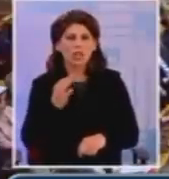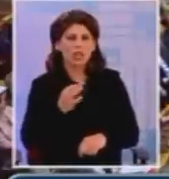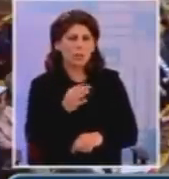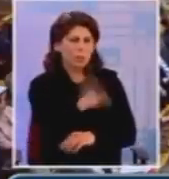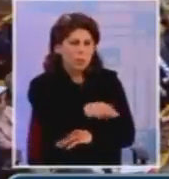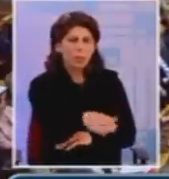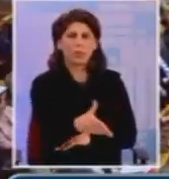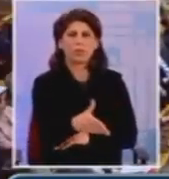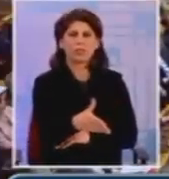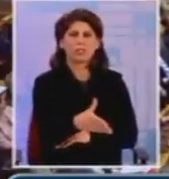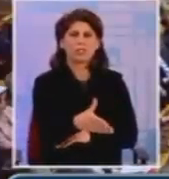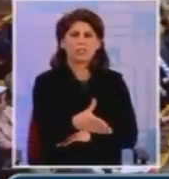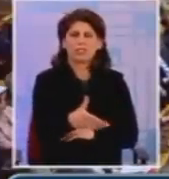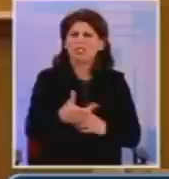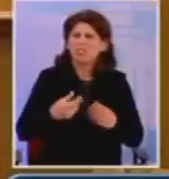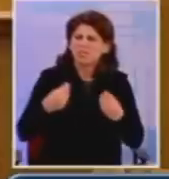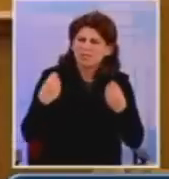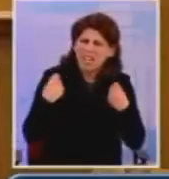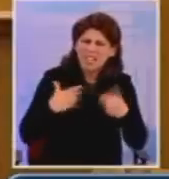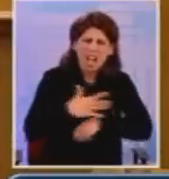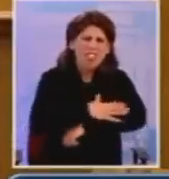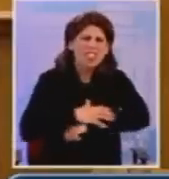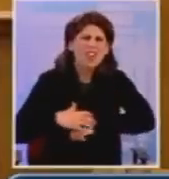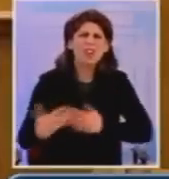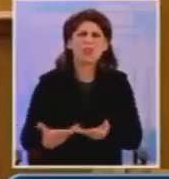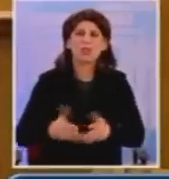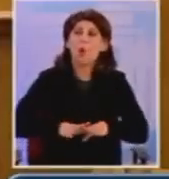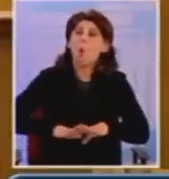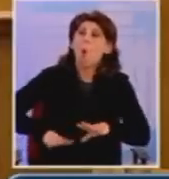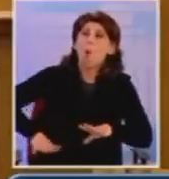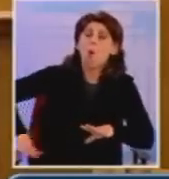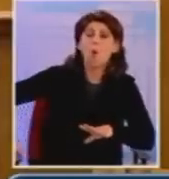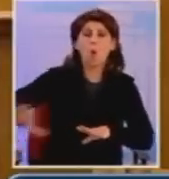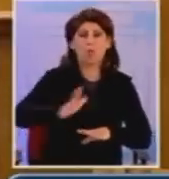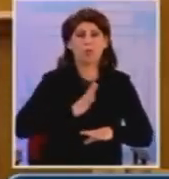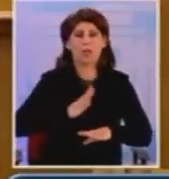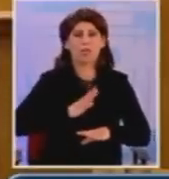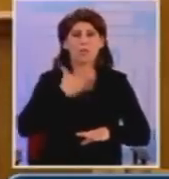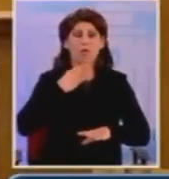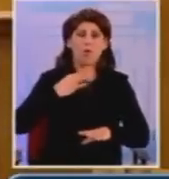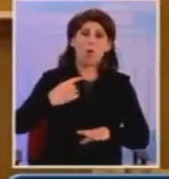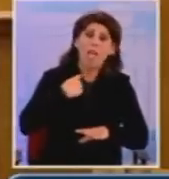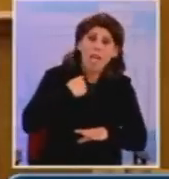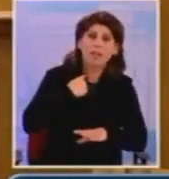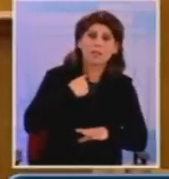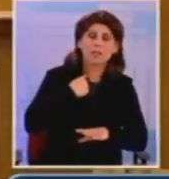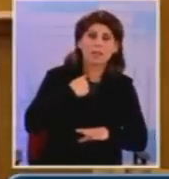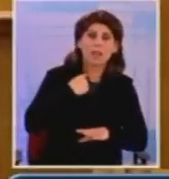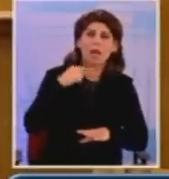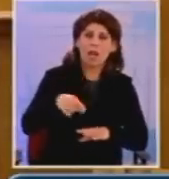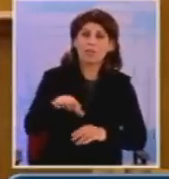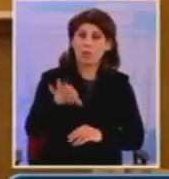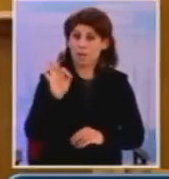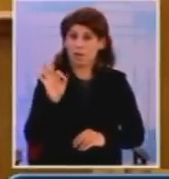εξευτελισμού και της εξαθλίωσης ενός ολόκληρου λαού για την ήττα του. Και αυτή η